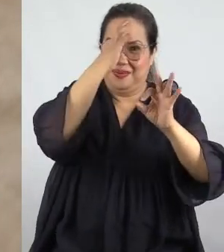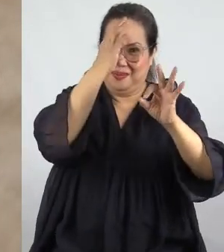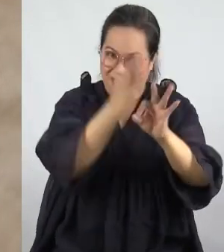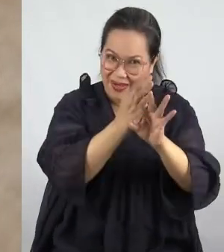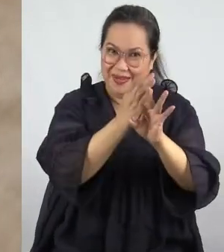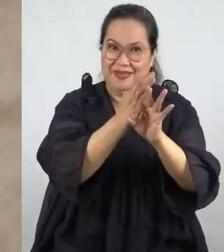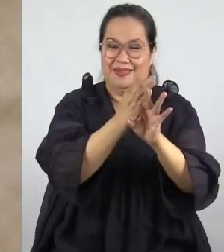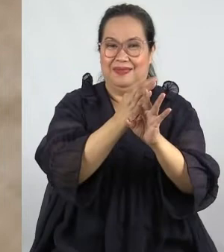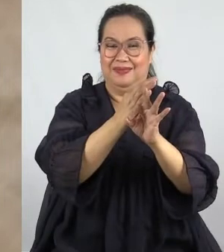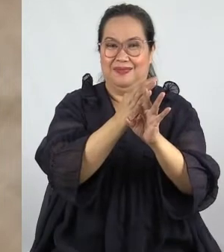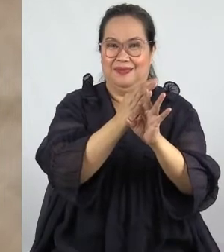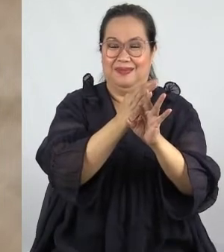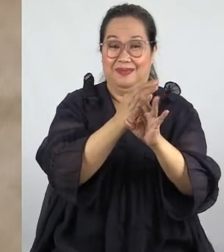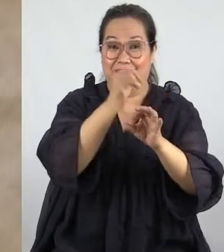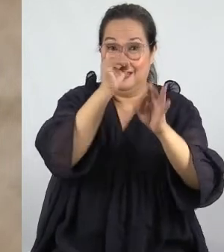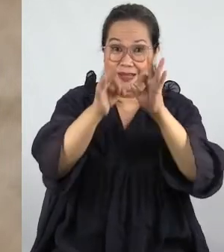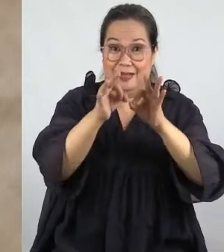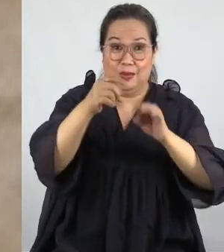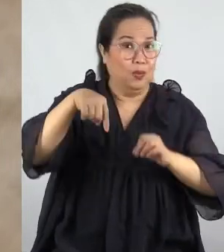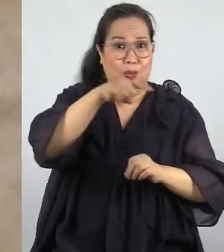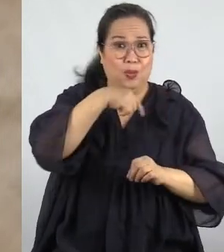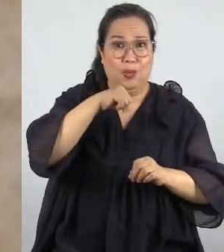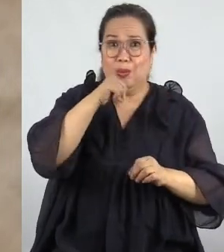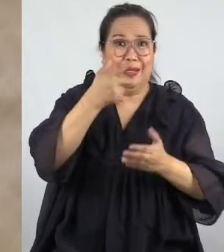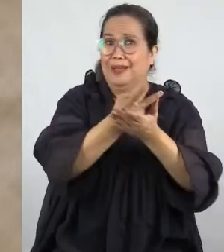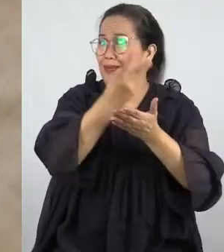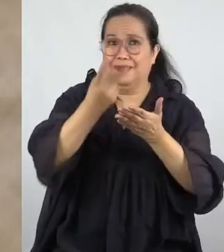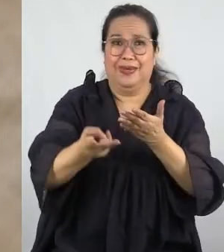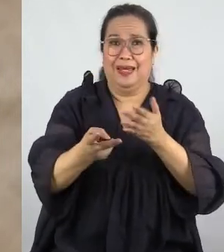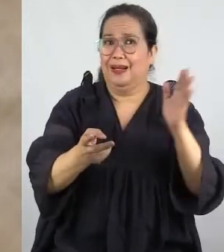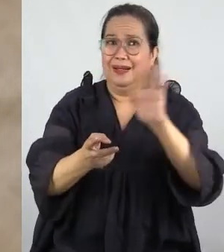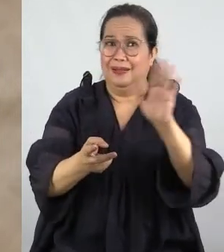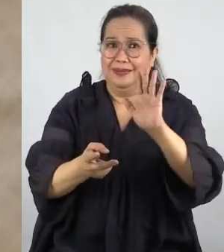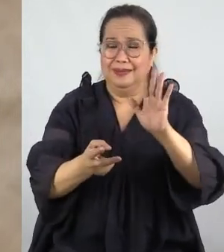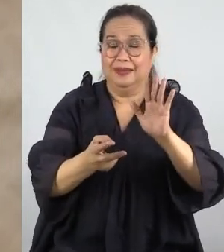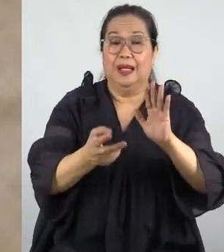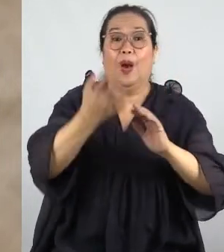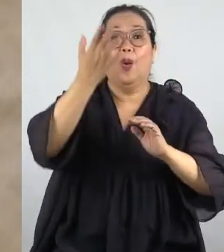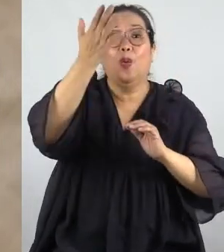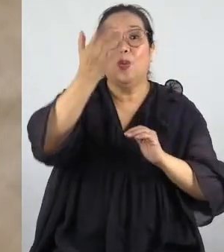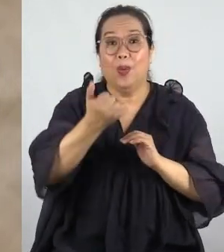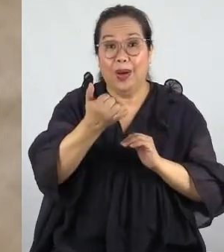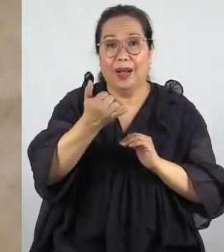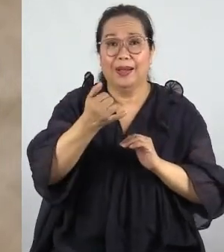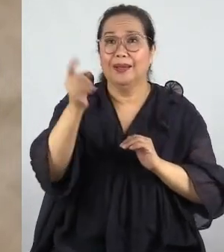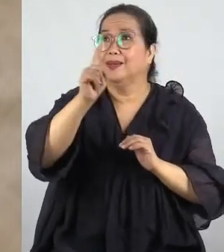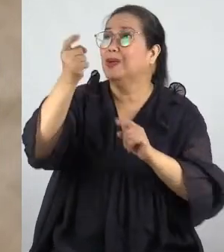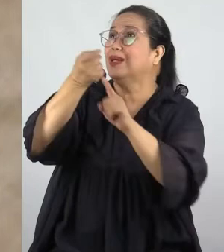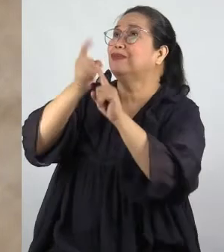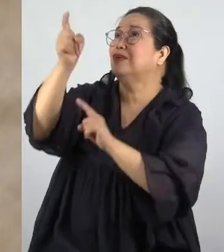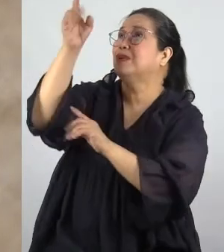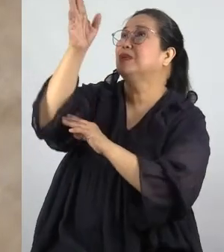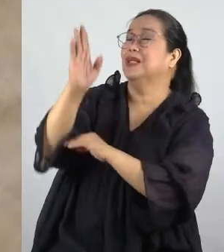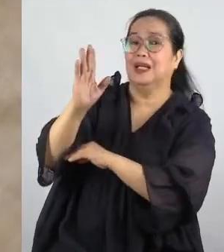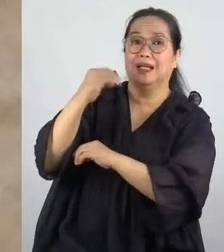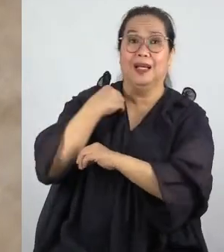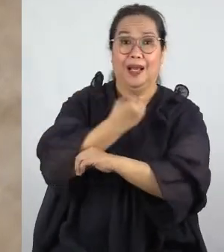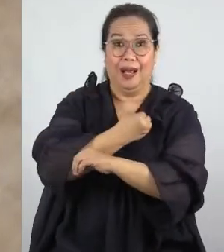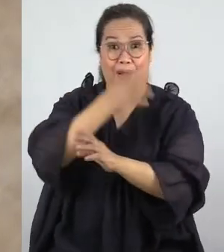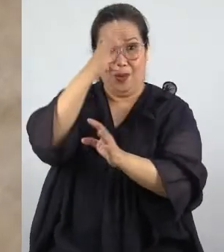pananampalataya. Kaya hindi tayo magfe-fail eh. Bakit? Sapagkat nanggaling sa Diyos ang